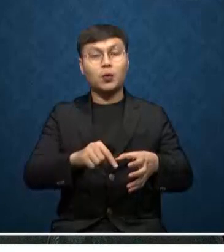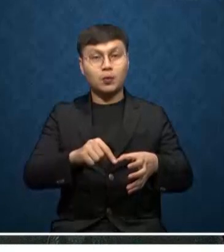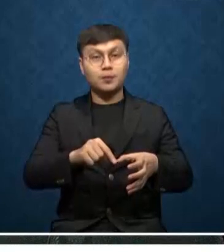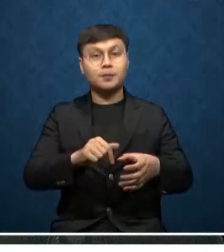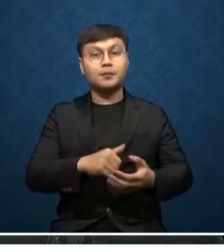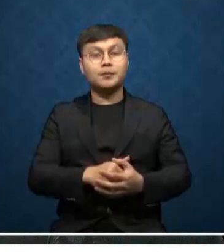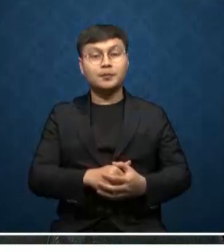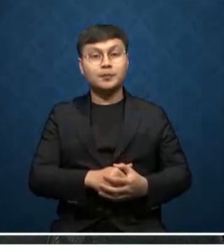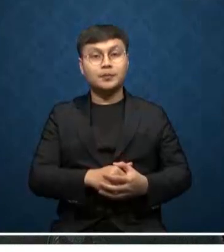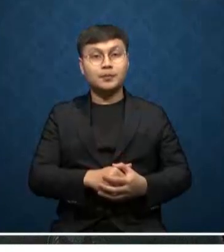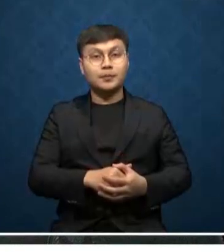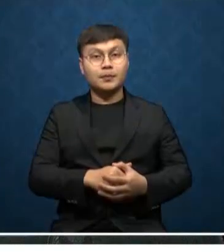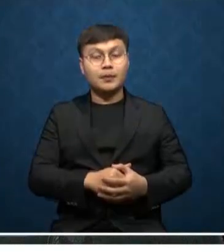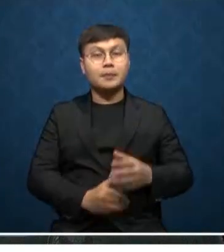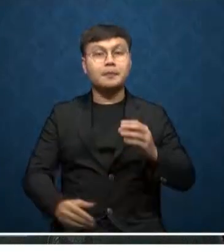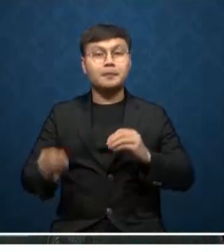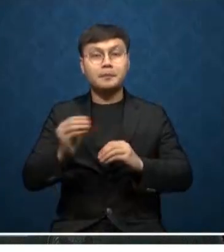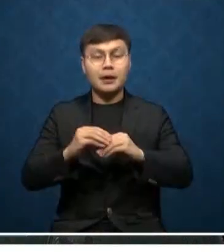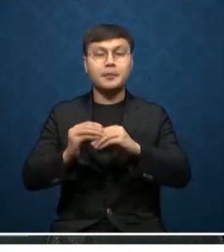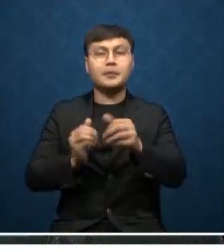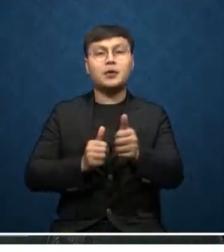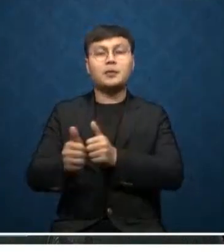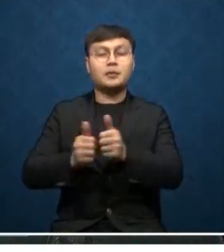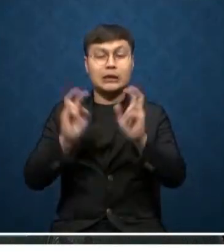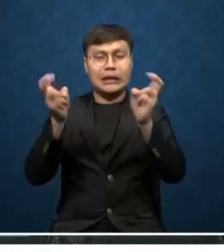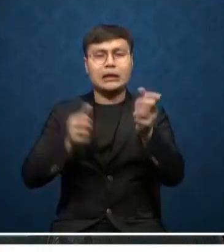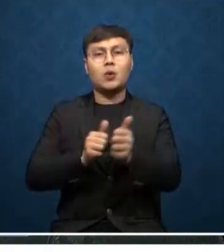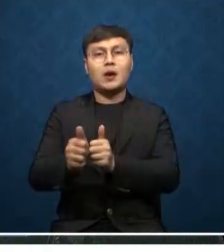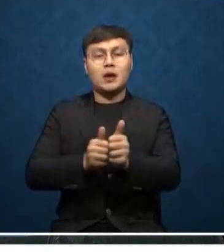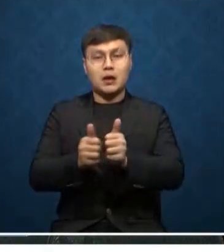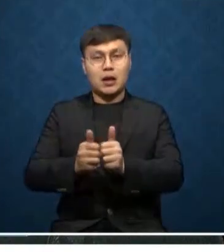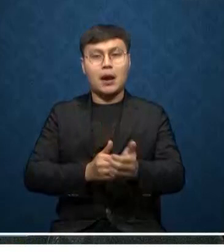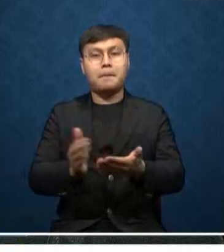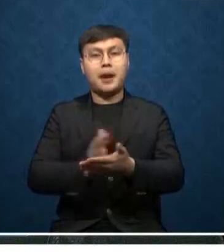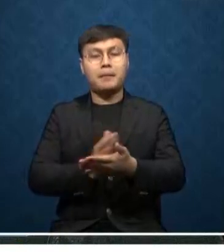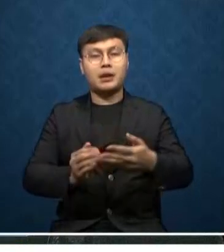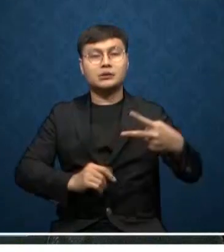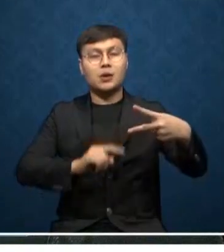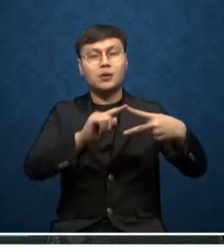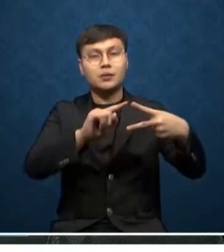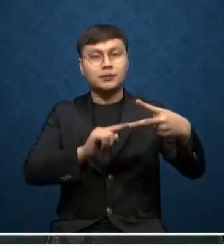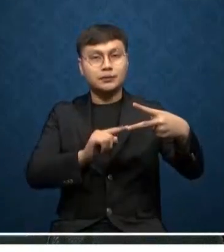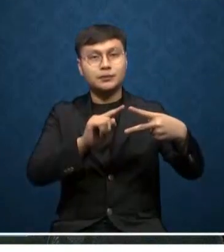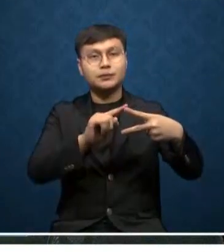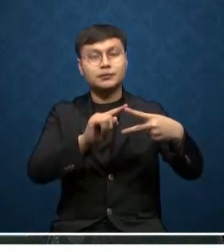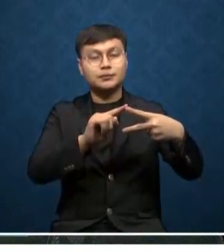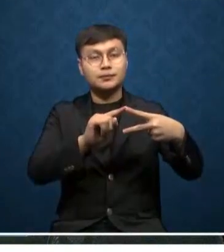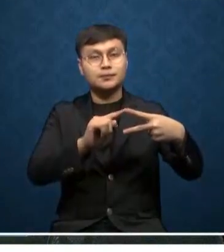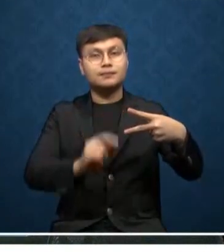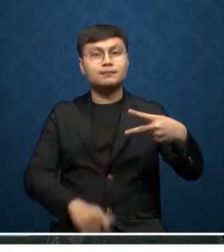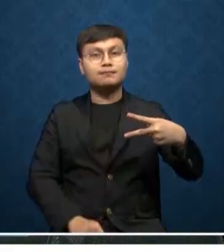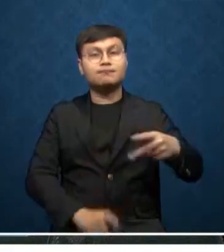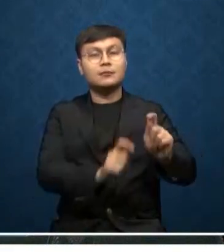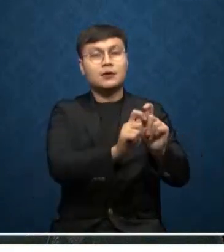ด้านเพิ่มหิความสามารถทางการแข่งขันท่านประธานทารกครับผมจะแบ่งไป 2ส่วนนะครับส่วนที่อยู่ภายใต้อนุกรรมาธิการ